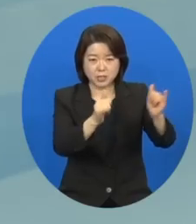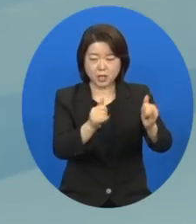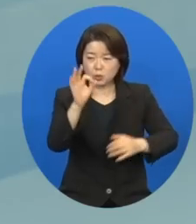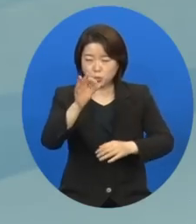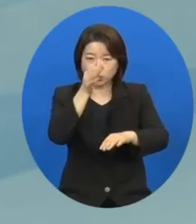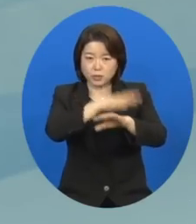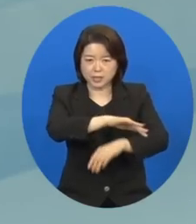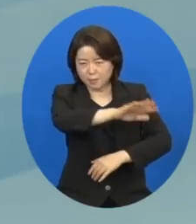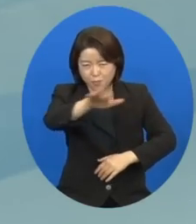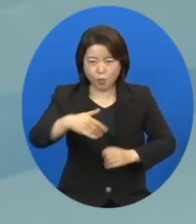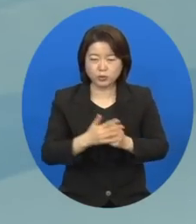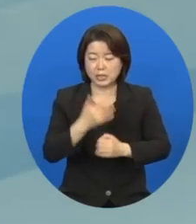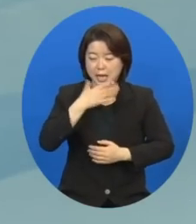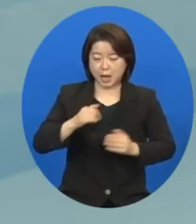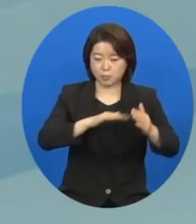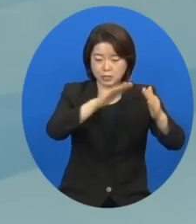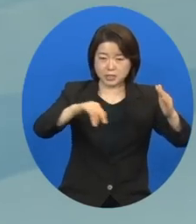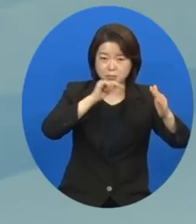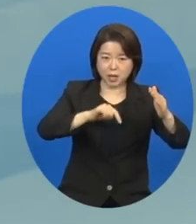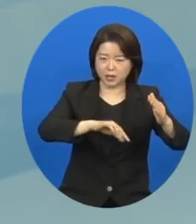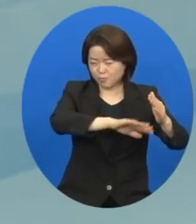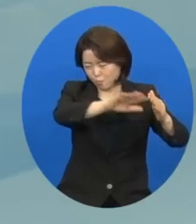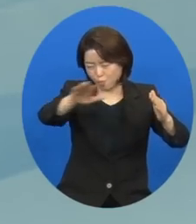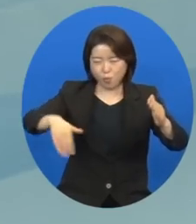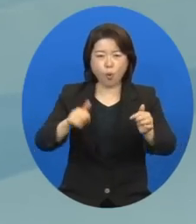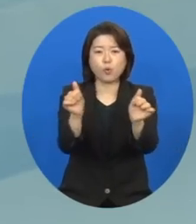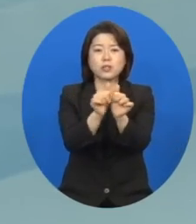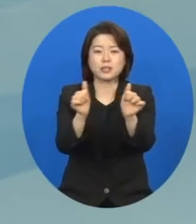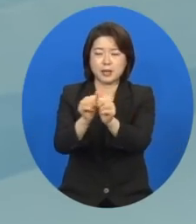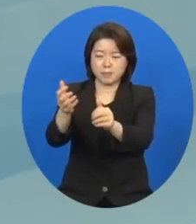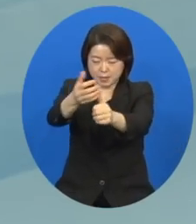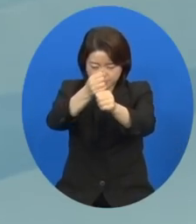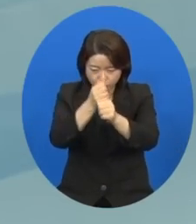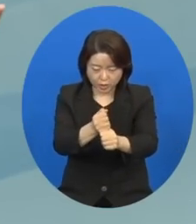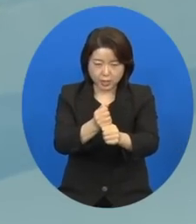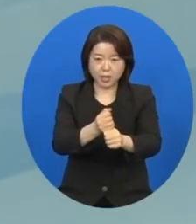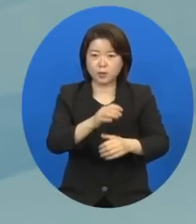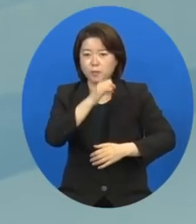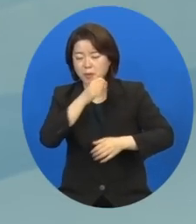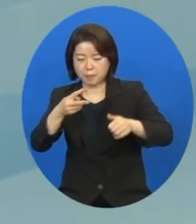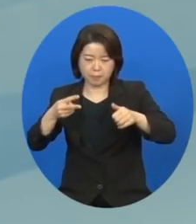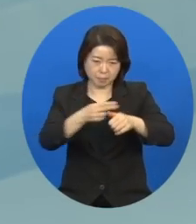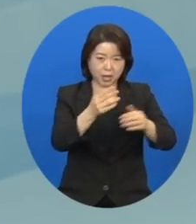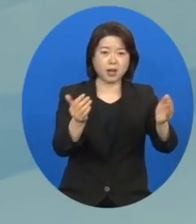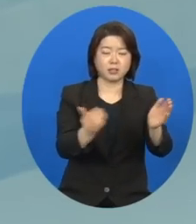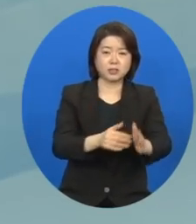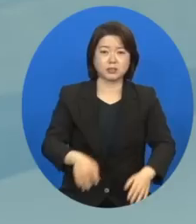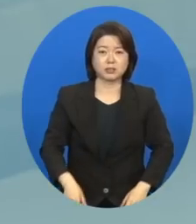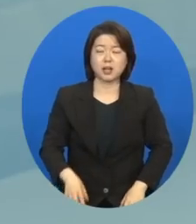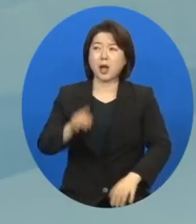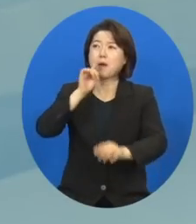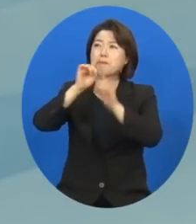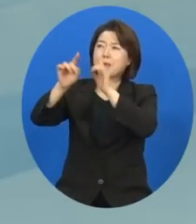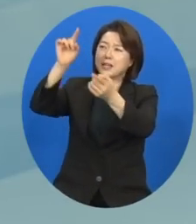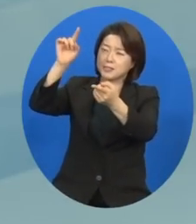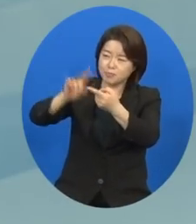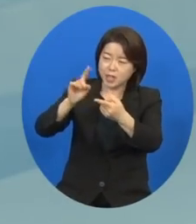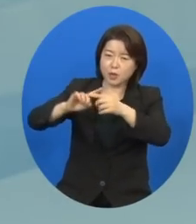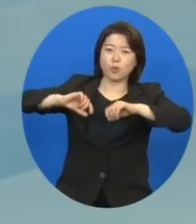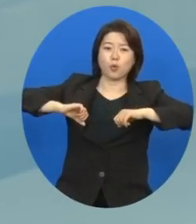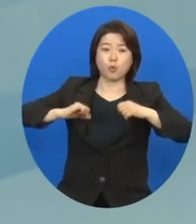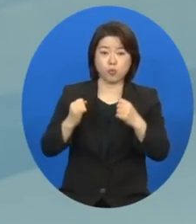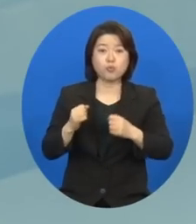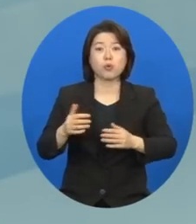곧 아브라함의 집사람 중 모든 남자를 데려다가 포피를 베었다. 그 말씀대로 순종해